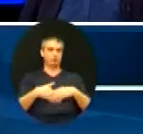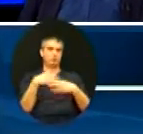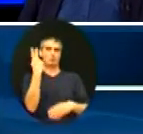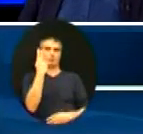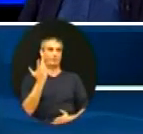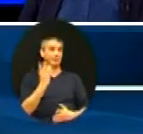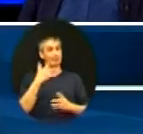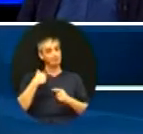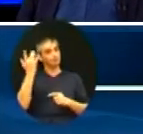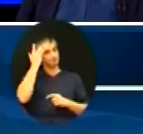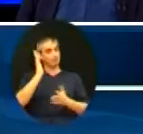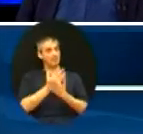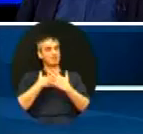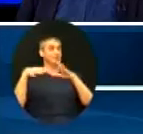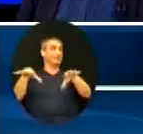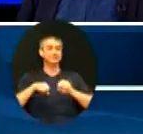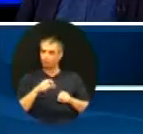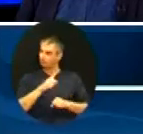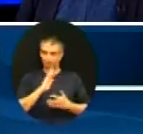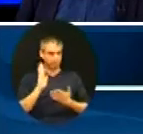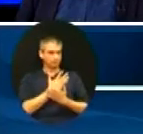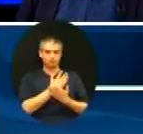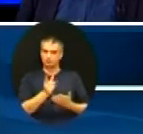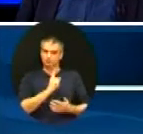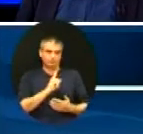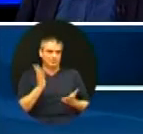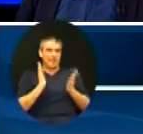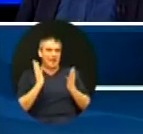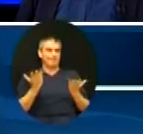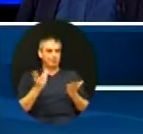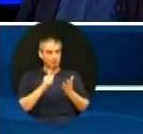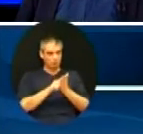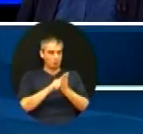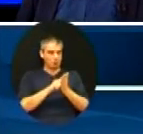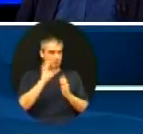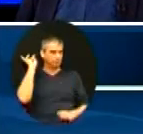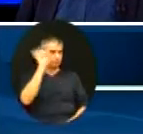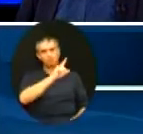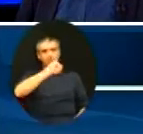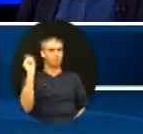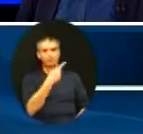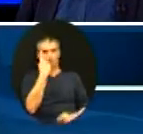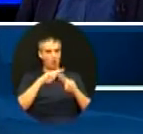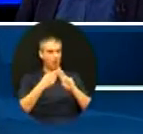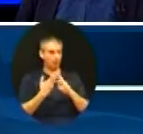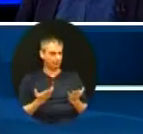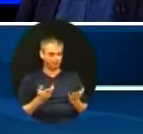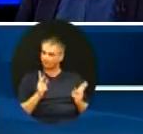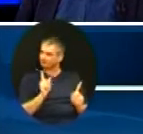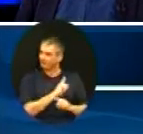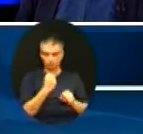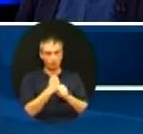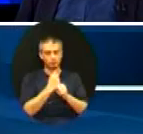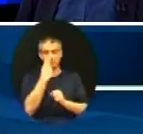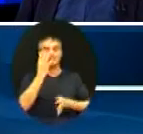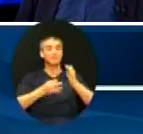כל פעולת סיפוח היא פעולה אלימה, חד צדדית, זה לתקוע אצבע בעין של העולם, לעשות דבר שהוא לא יעשה